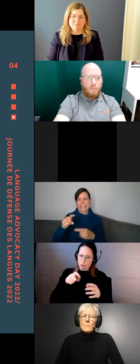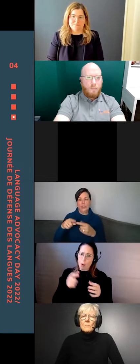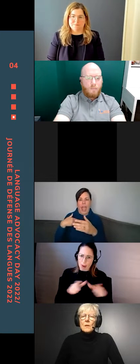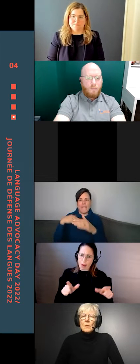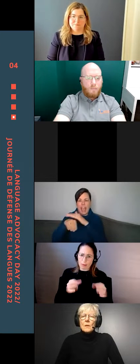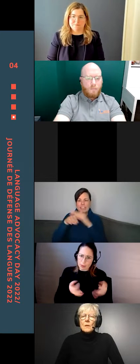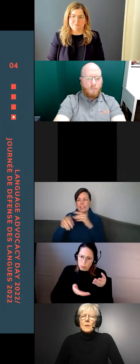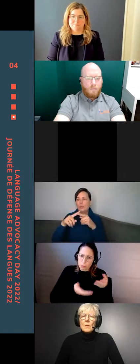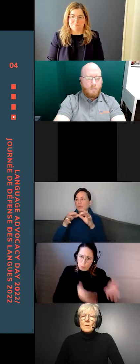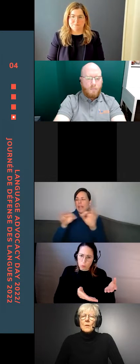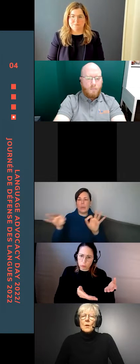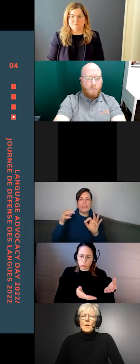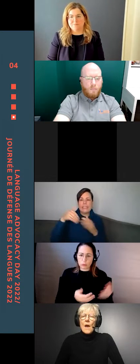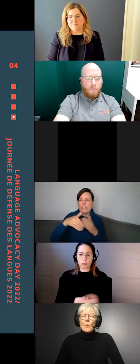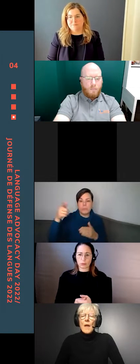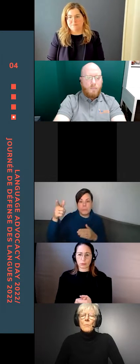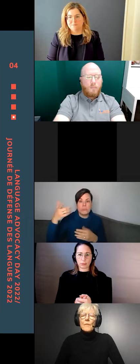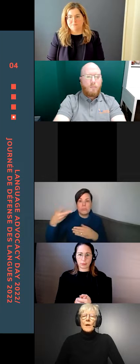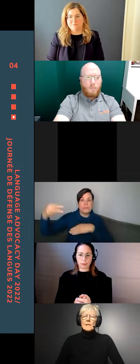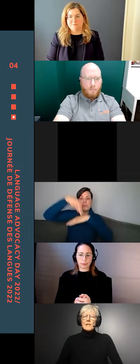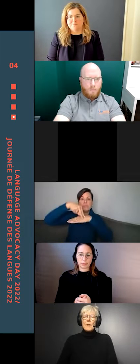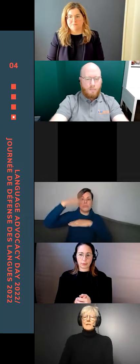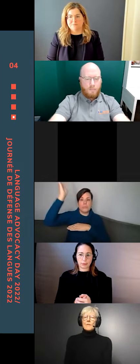et être proposé comme une langue officielle.